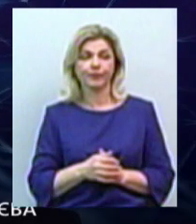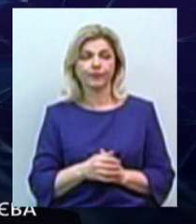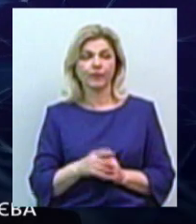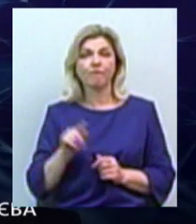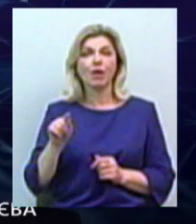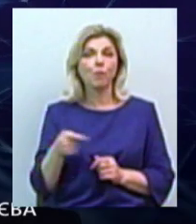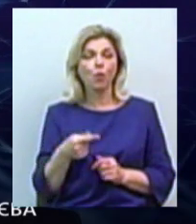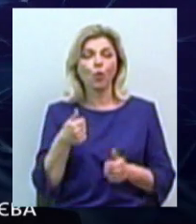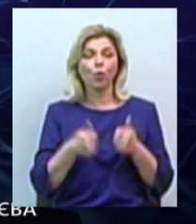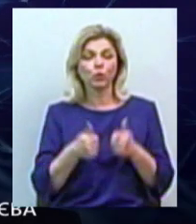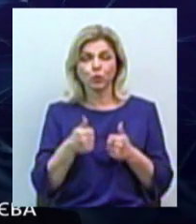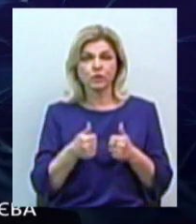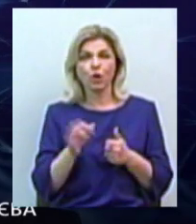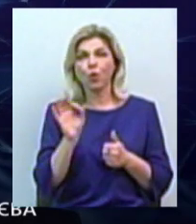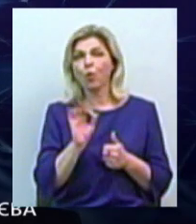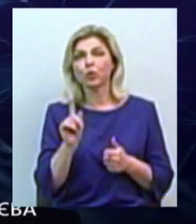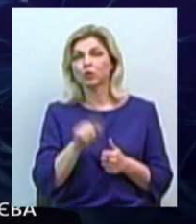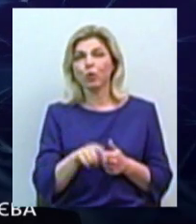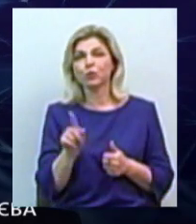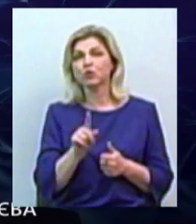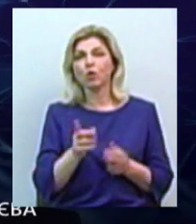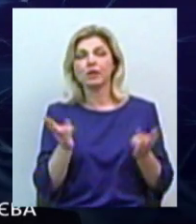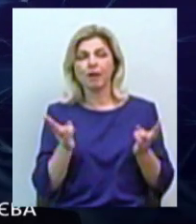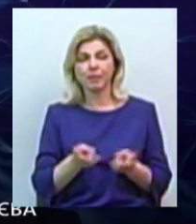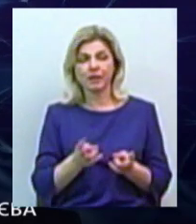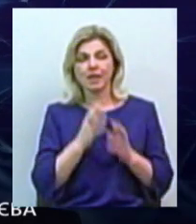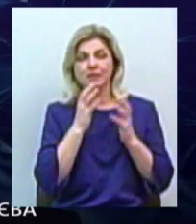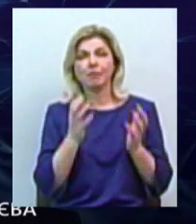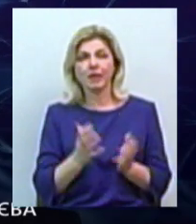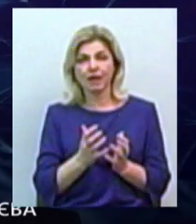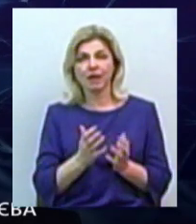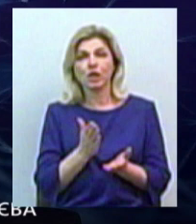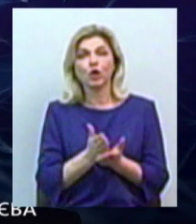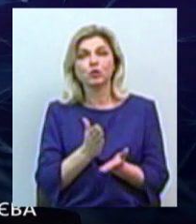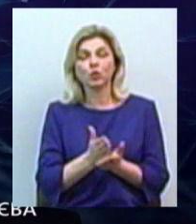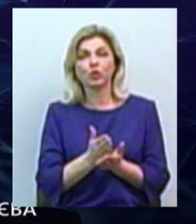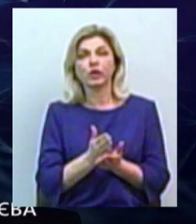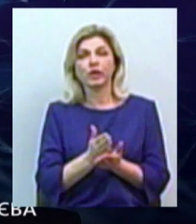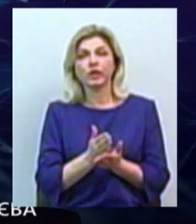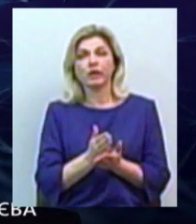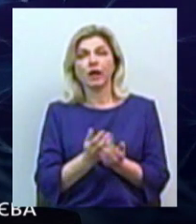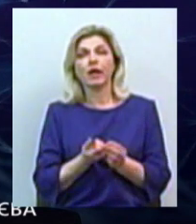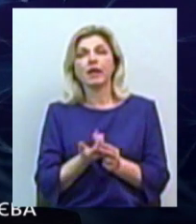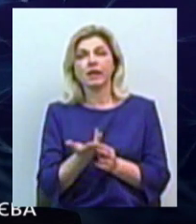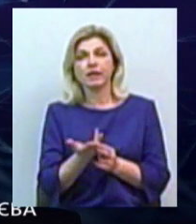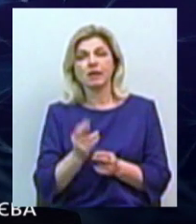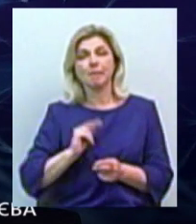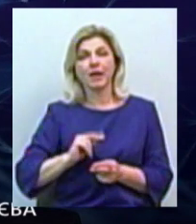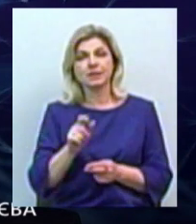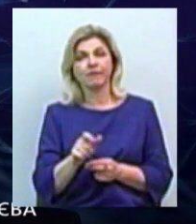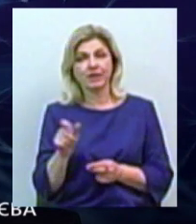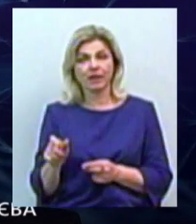вимога, конкурсна вимога про те, що необхідно зберегти існуючу штатну кількість працівників,